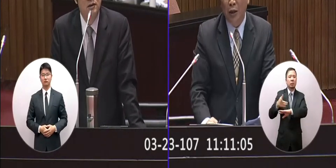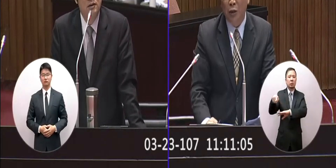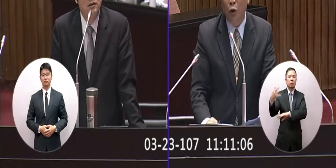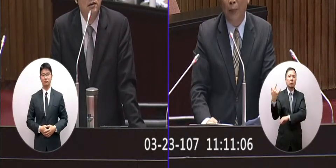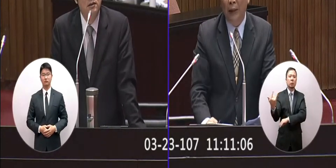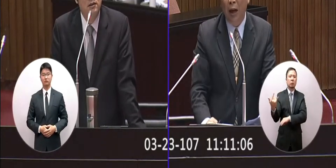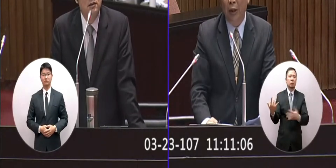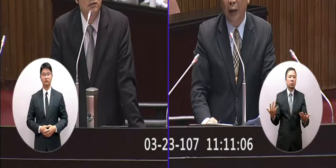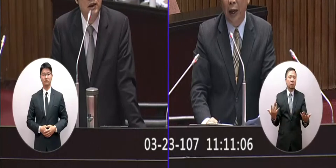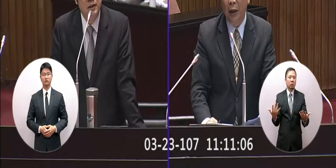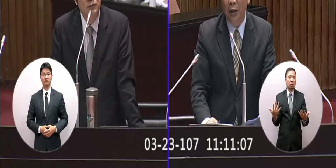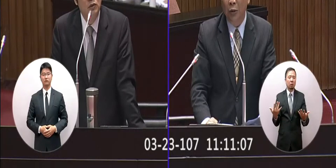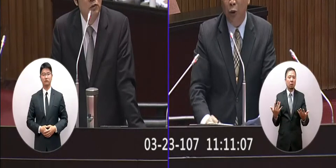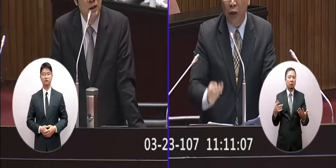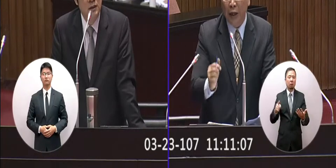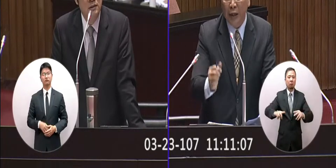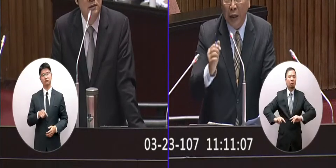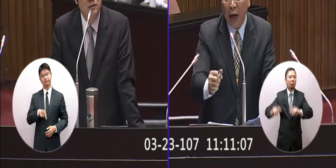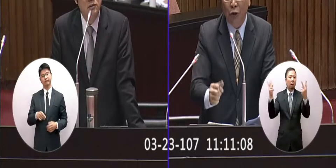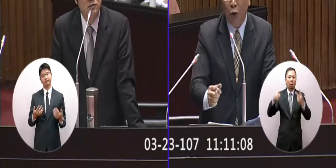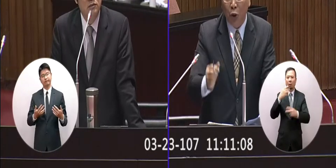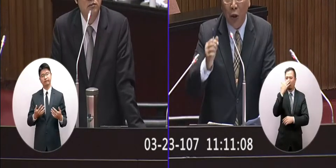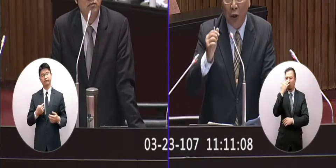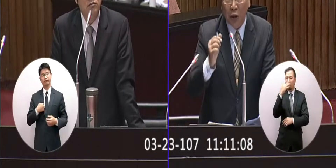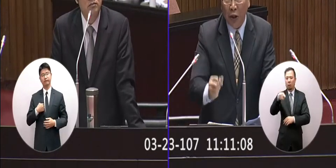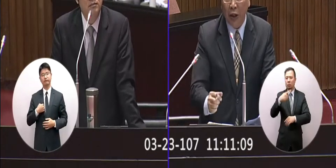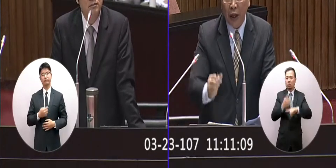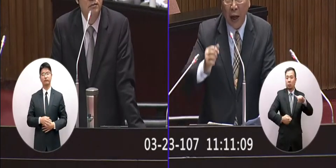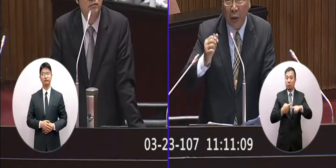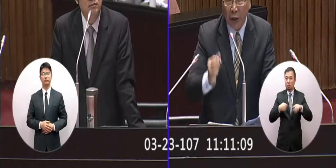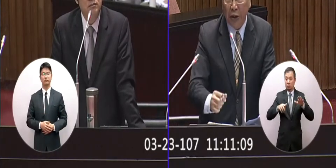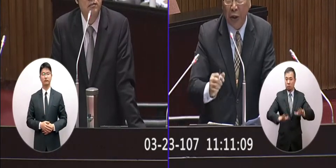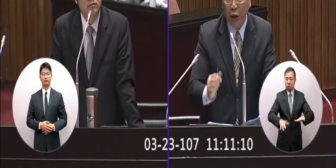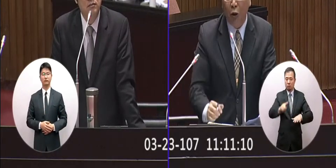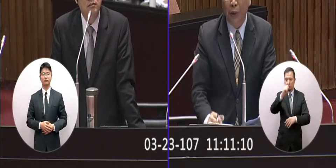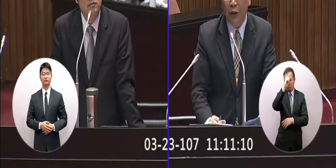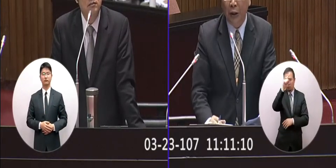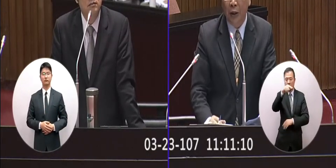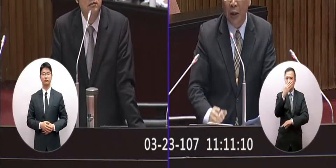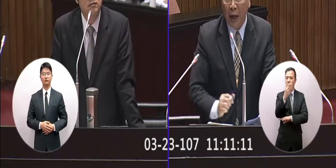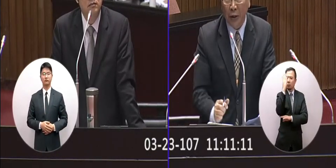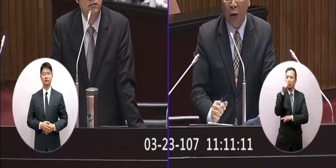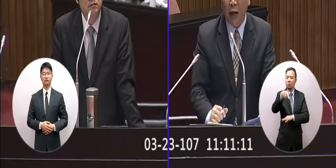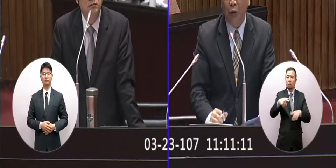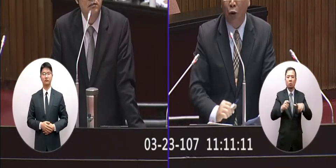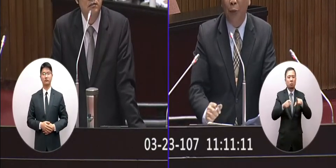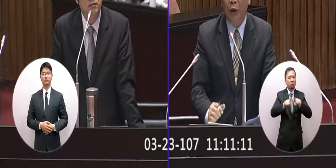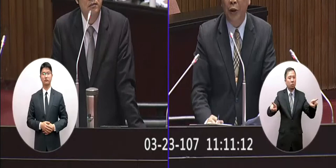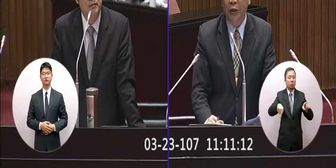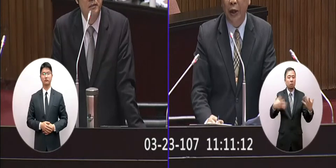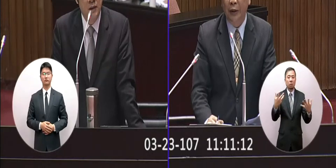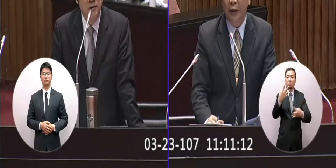改只算是做半套而已啊。 这部分 我今天是要求说，你今天要有一致性、公平性，哪时候